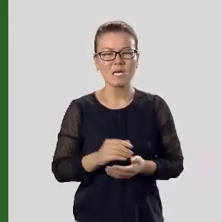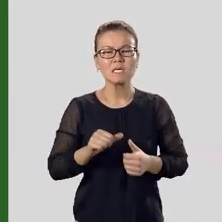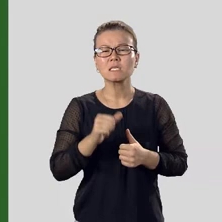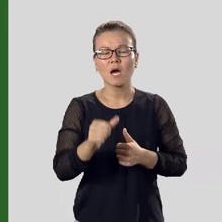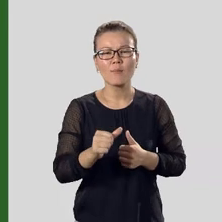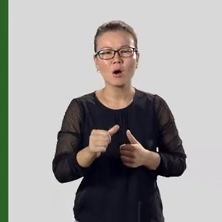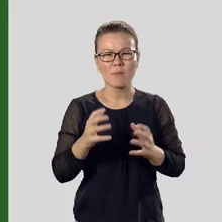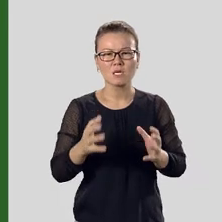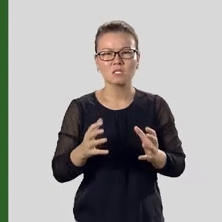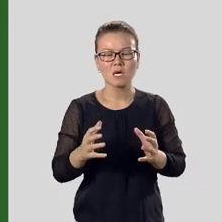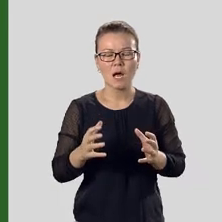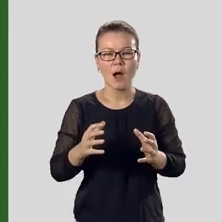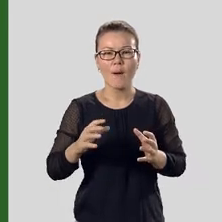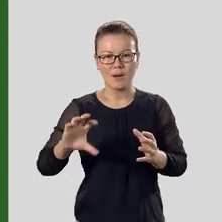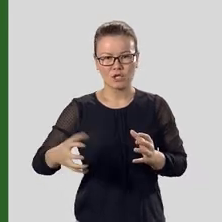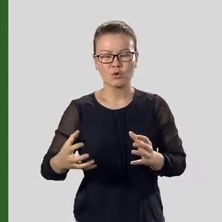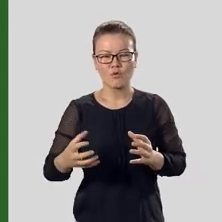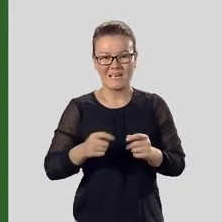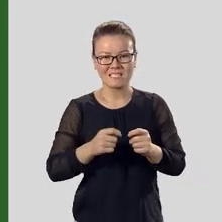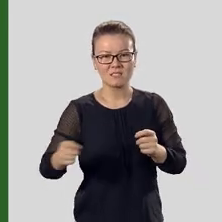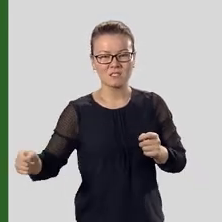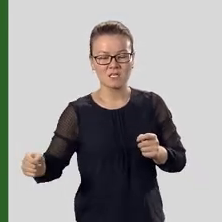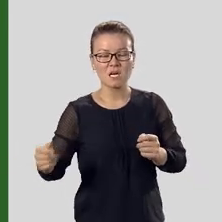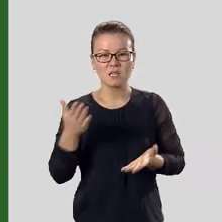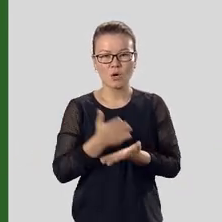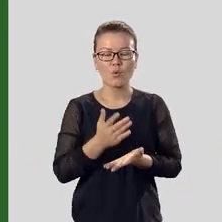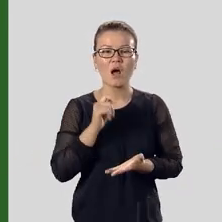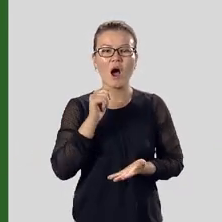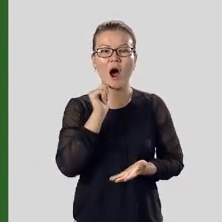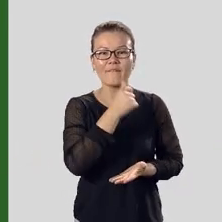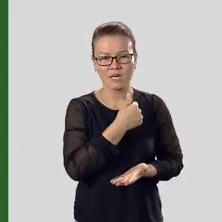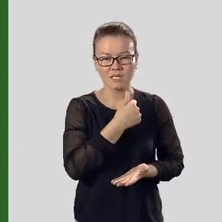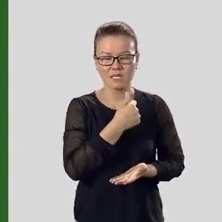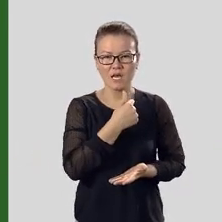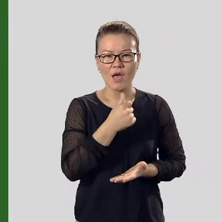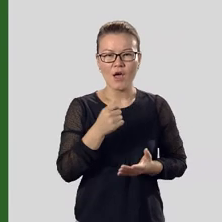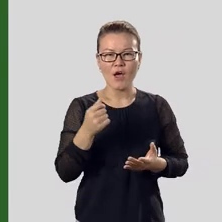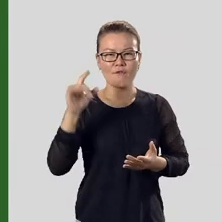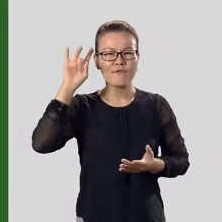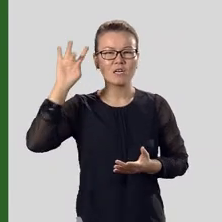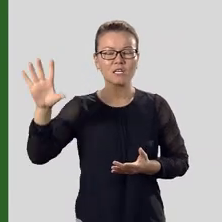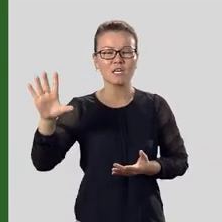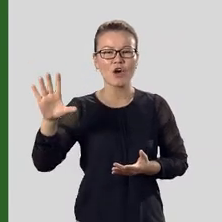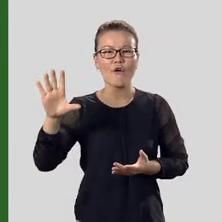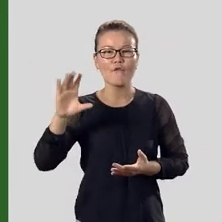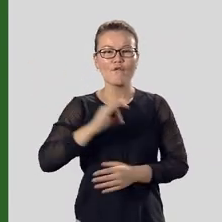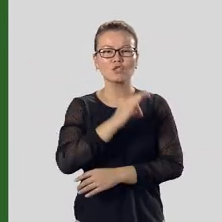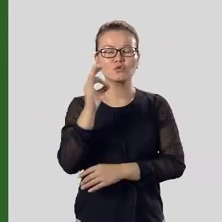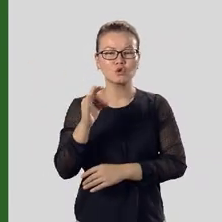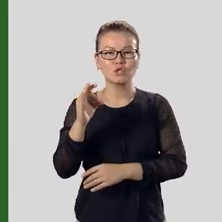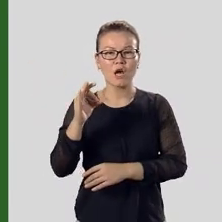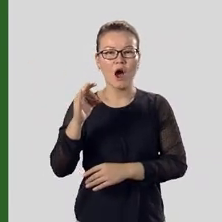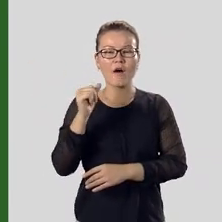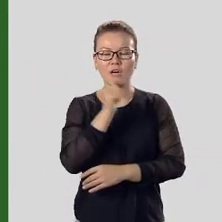крупная материковая зона растяжения находится в Африке – Великий Восточно-Африканский